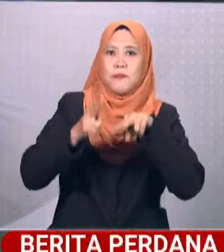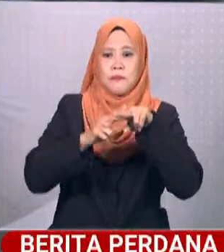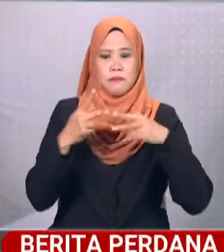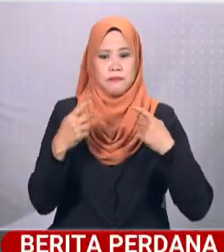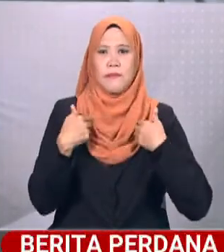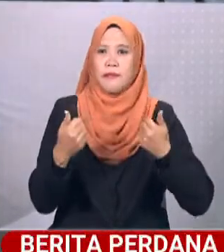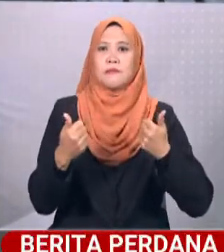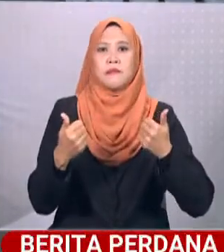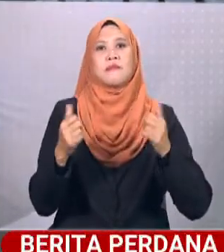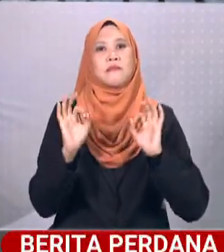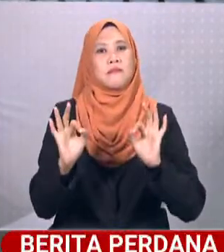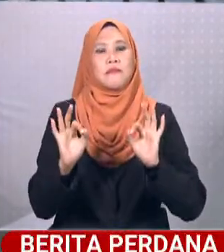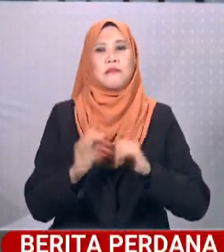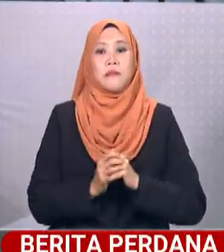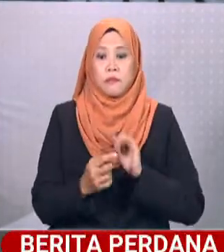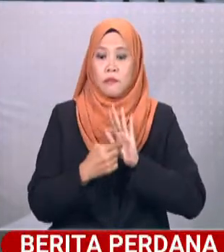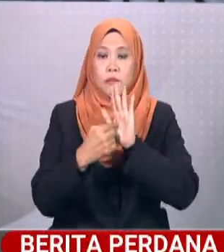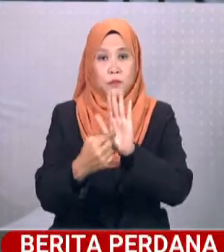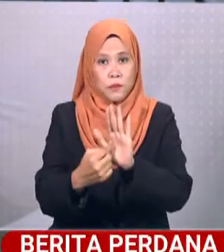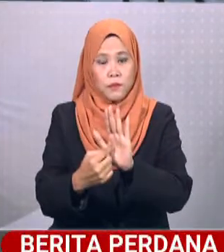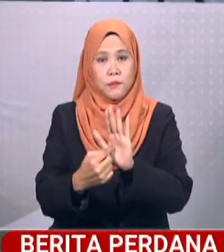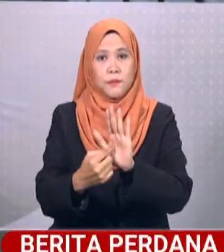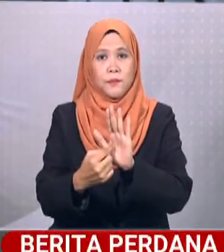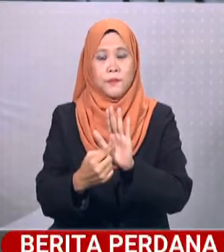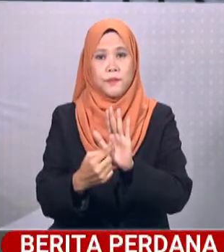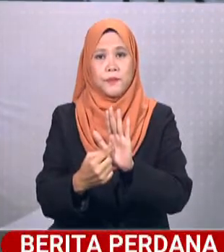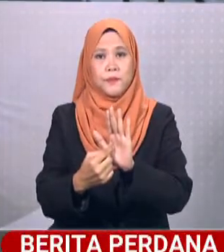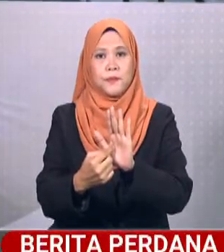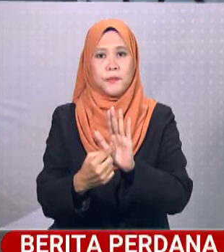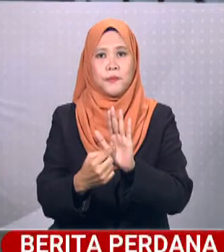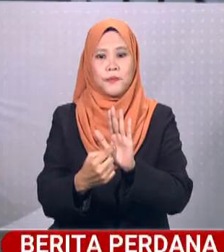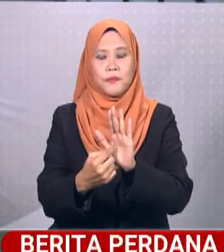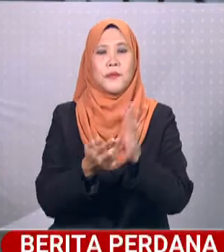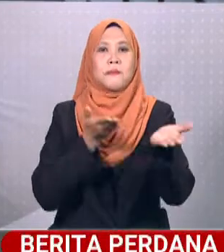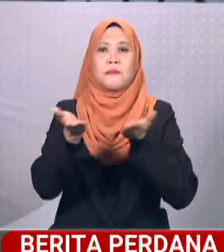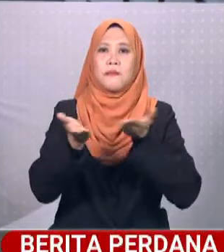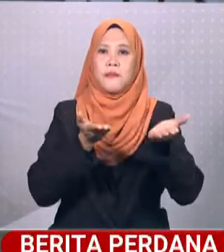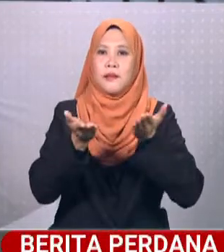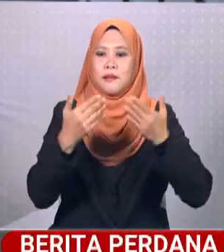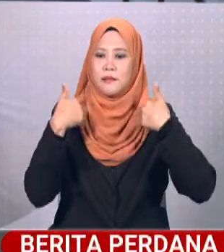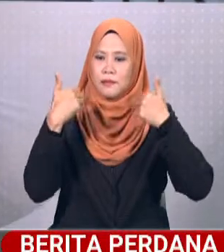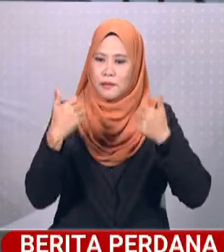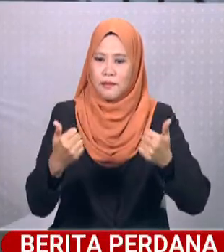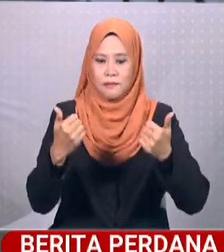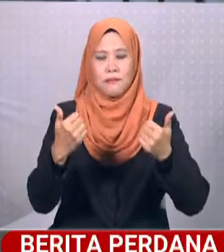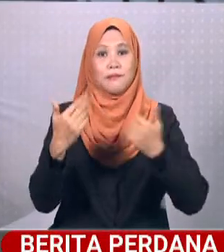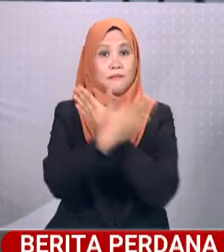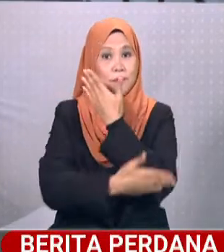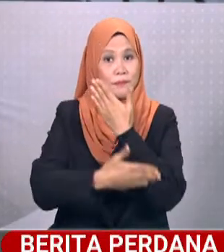pulih. Ini menunjukkan bahawa perkhidmatan kesihatan negara